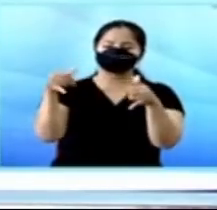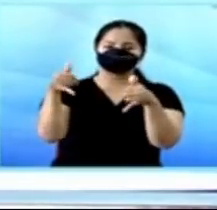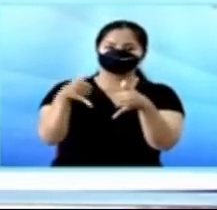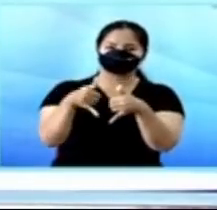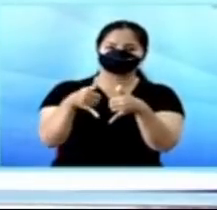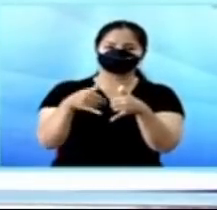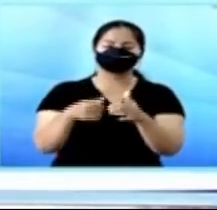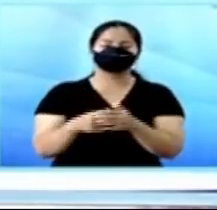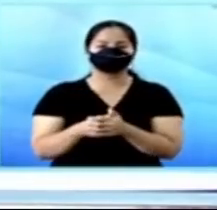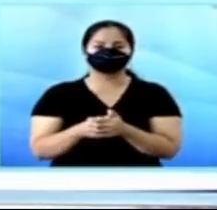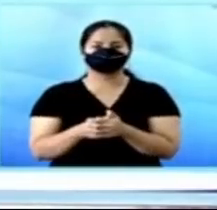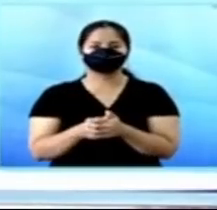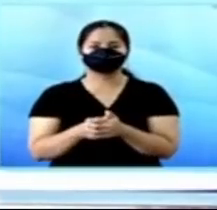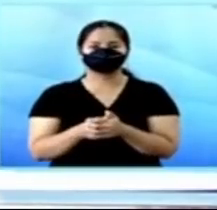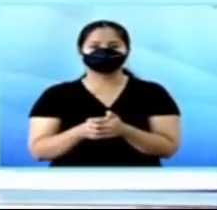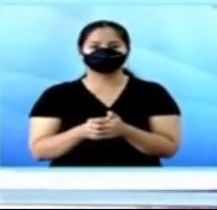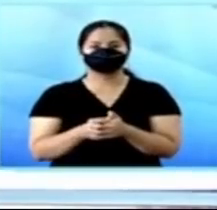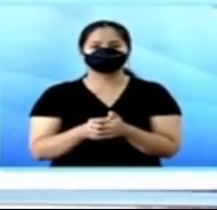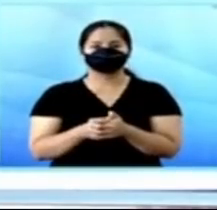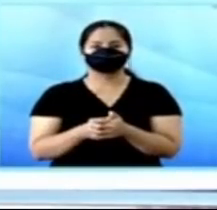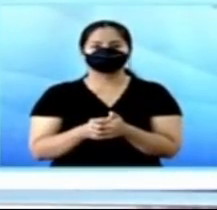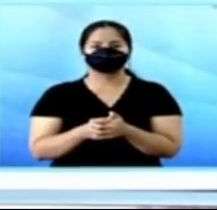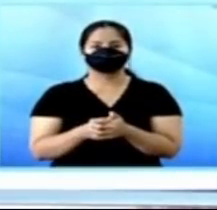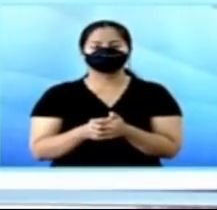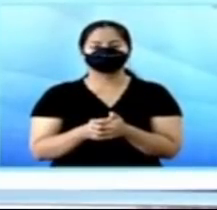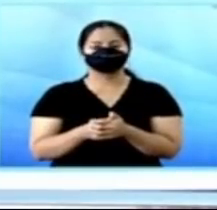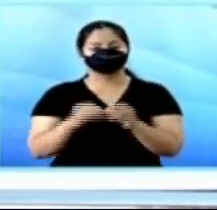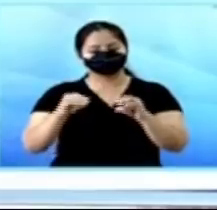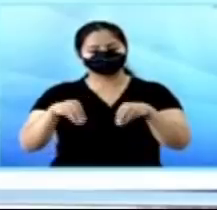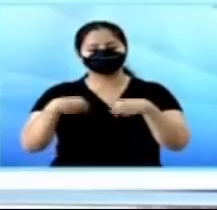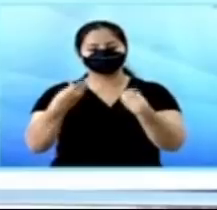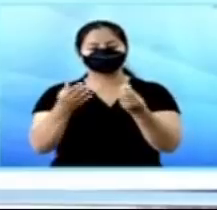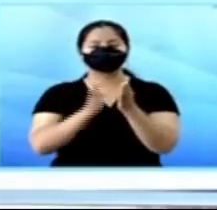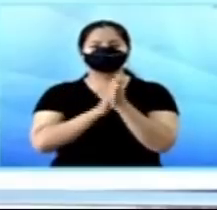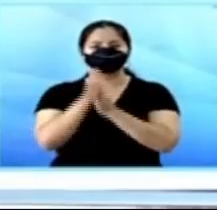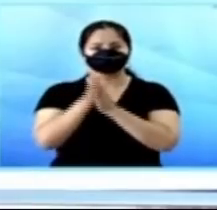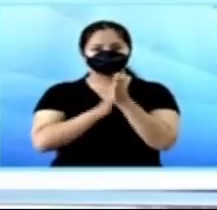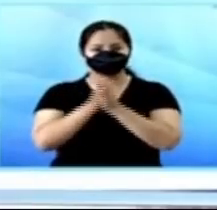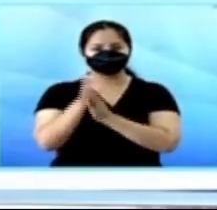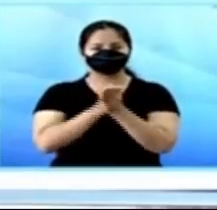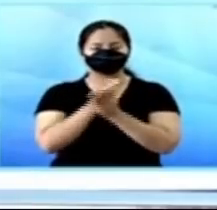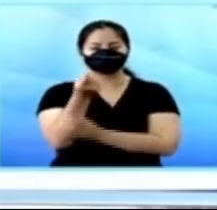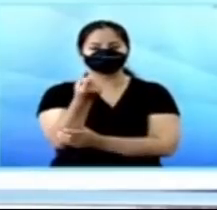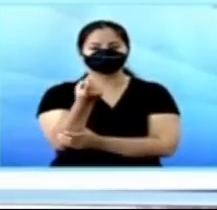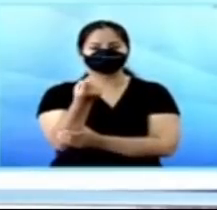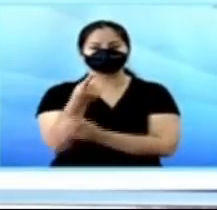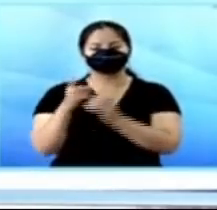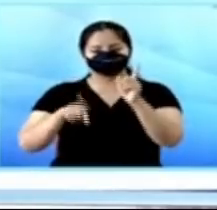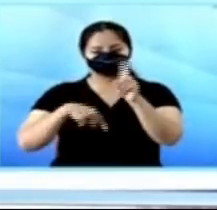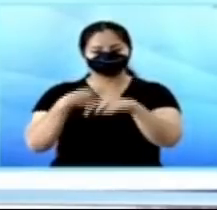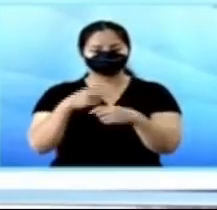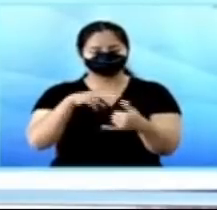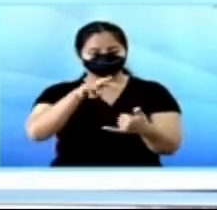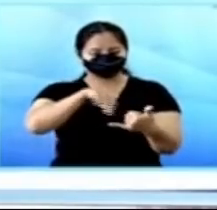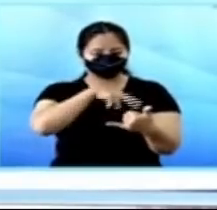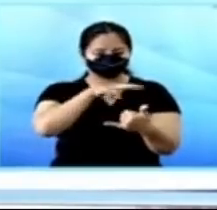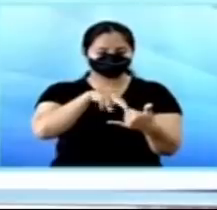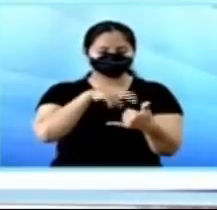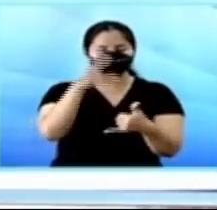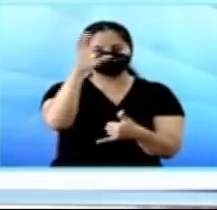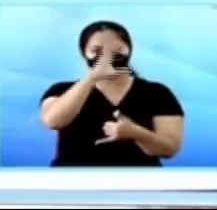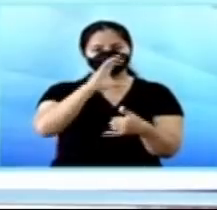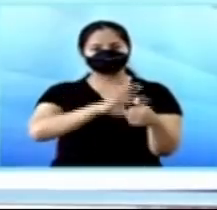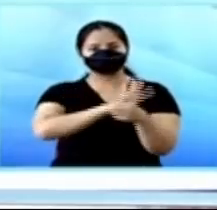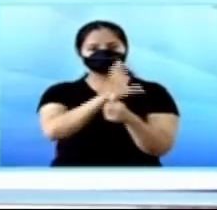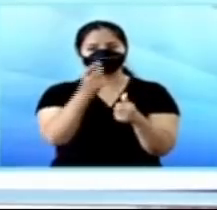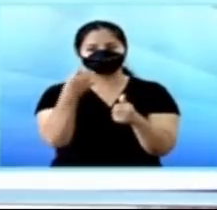ผู้สัมผัสโดยตรงนั้นก็ให้ฮีบฮ้อนเฝ้าไปกวดช่องหาเชื้อ